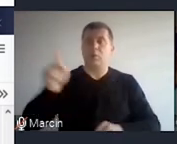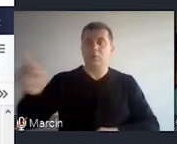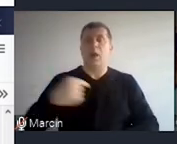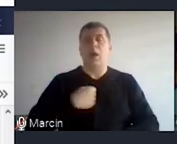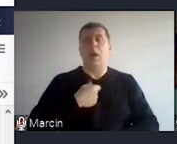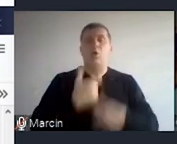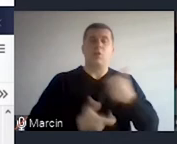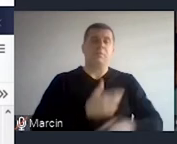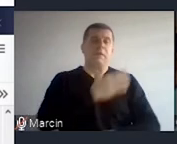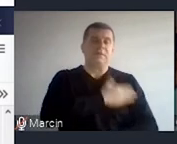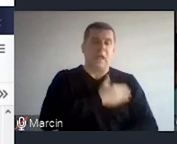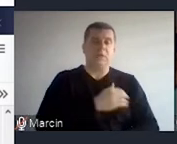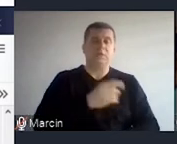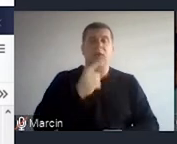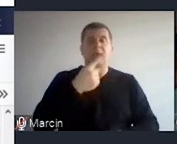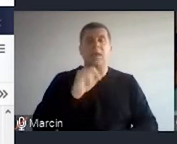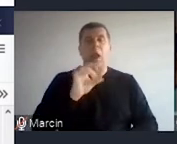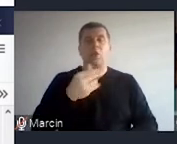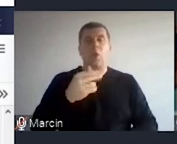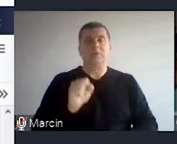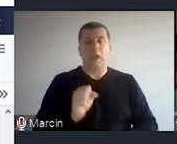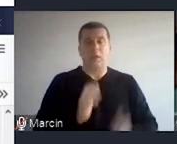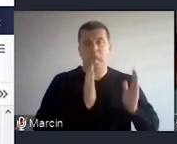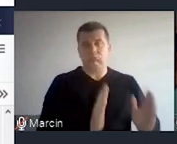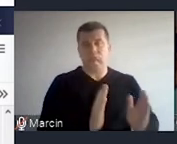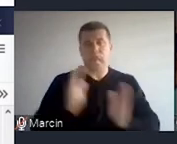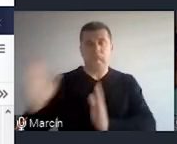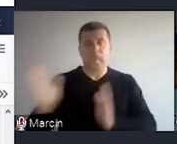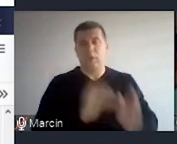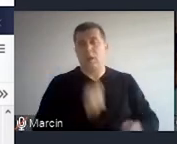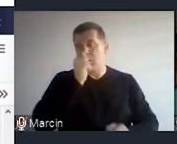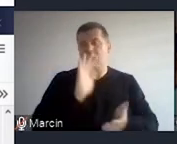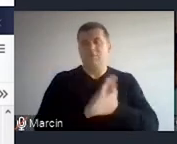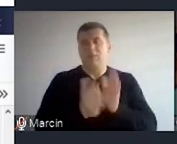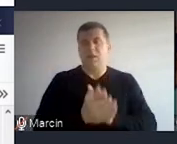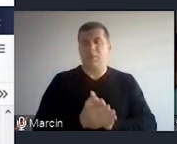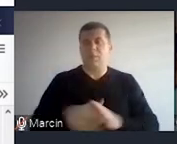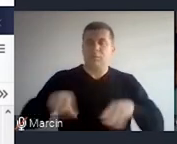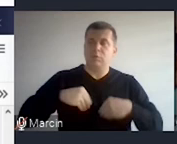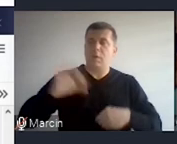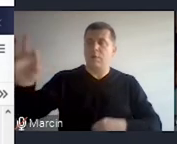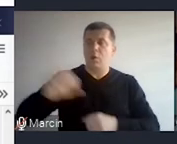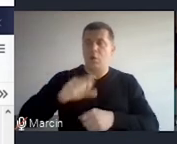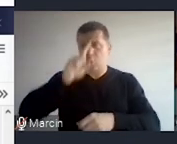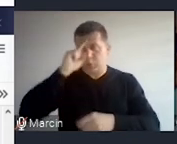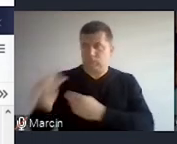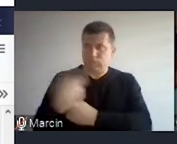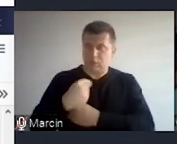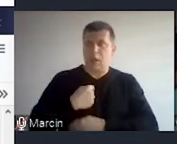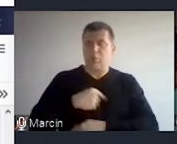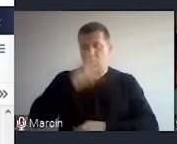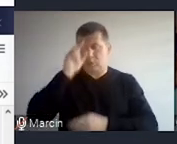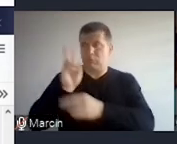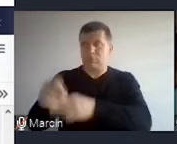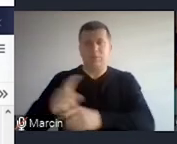realizuję staże i diagnozy, to my nie możemy nawzajem zatrudniać swoich ludzi. Jeśli chcemy, żeby partner coś robił